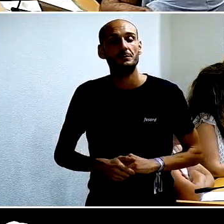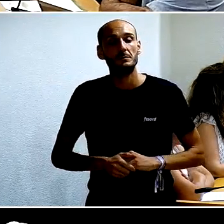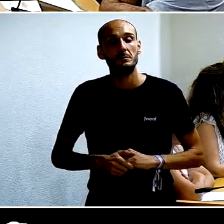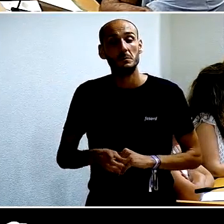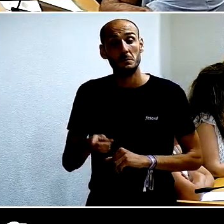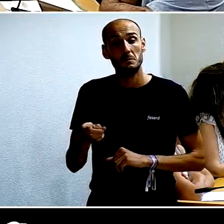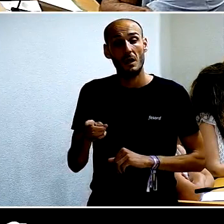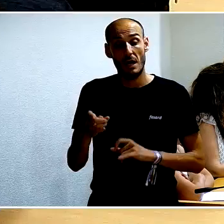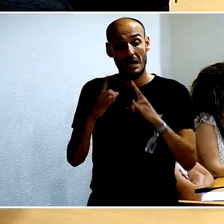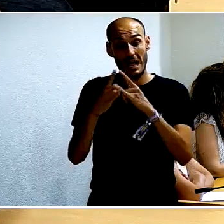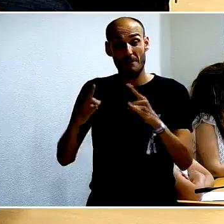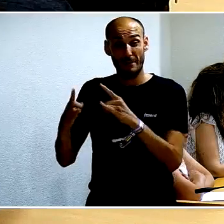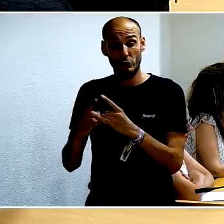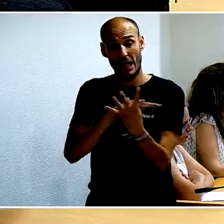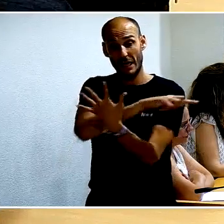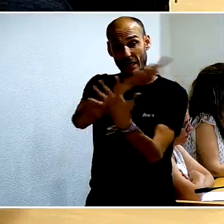5